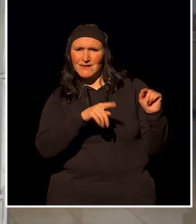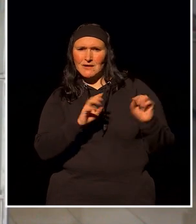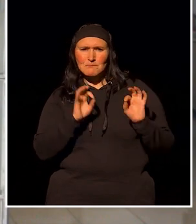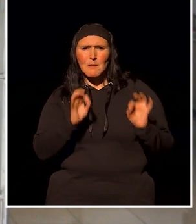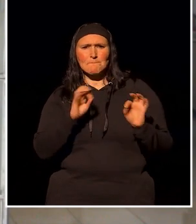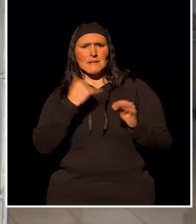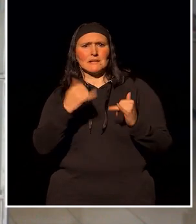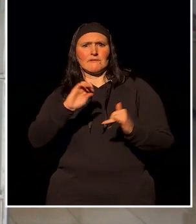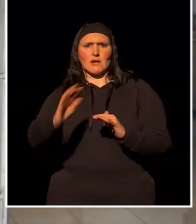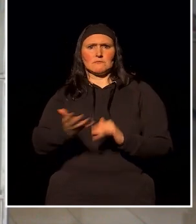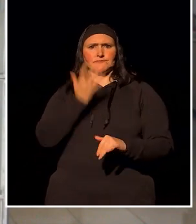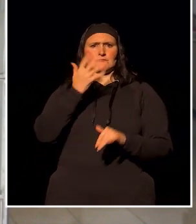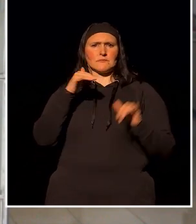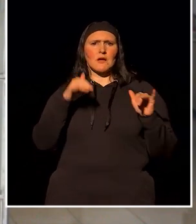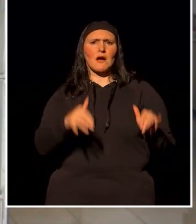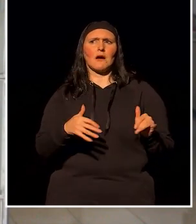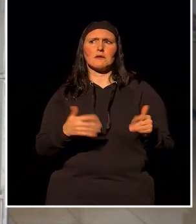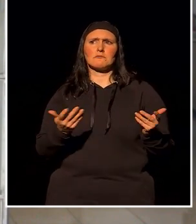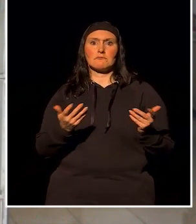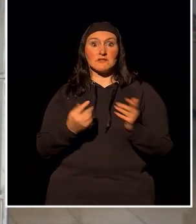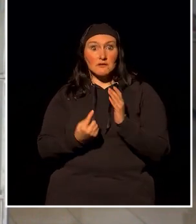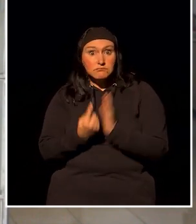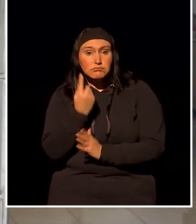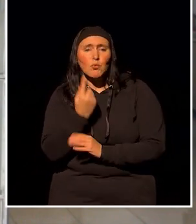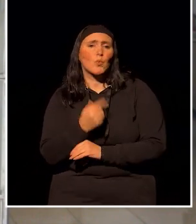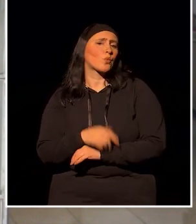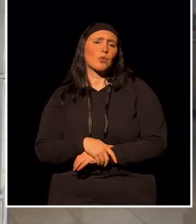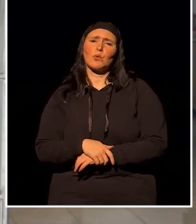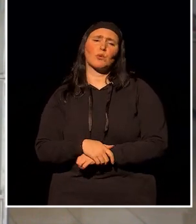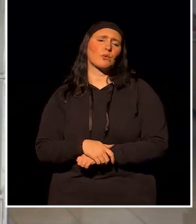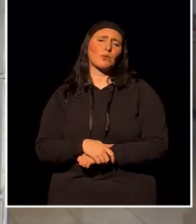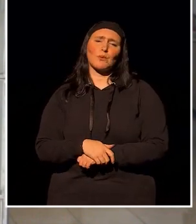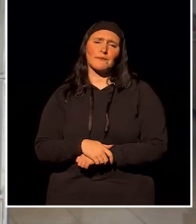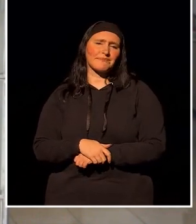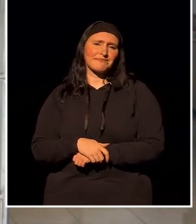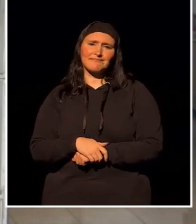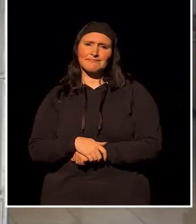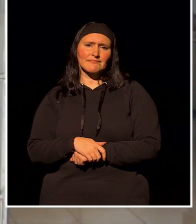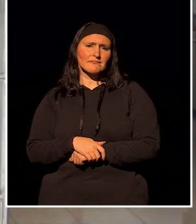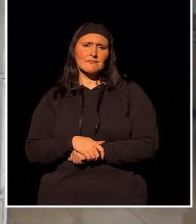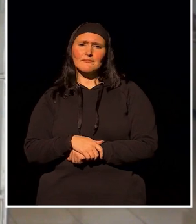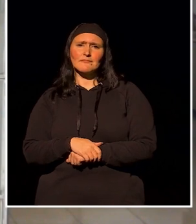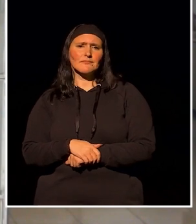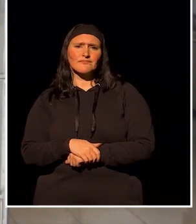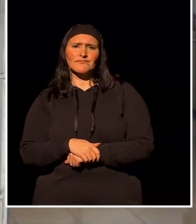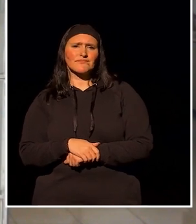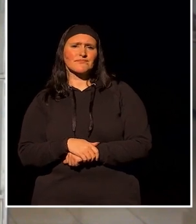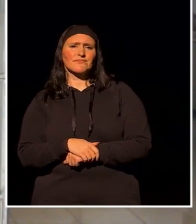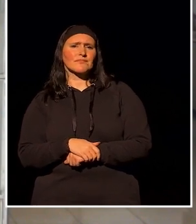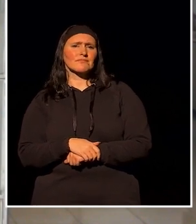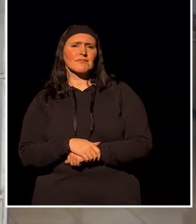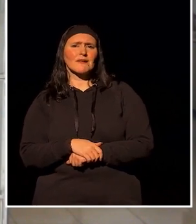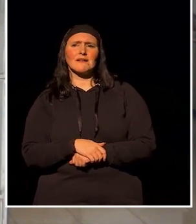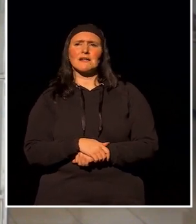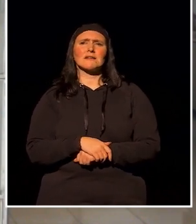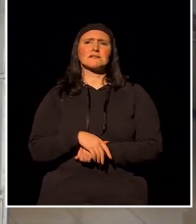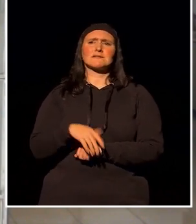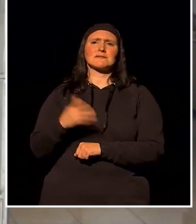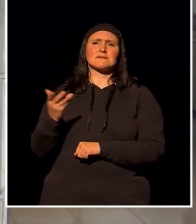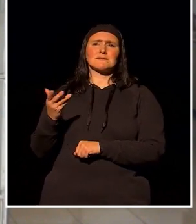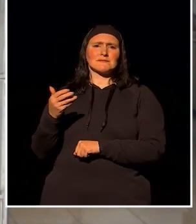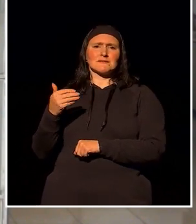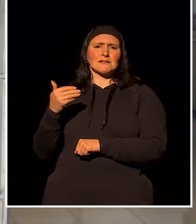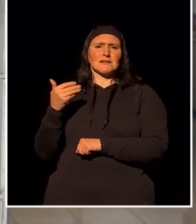ja, das bricht ja aus Israel, Juden, Antisemitismus auch im gewissen Sinne raus. Ne?